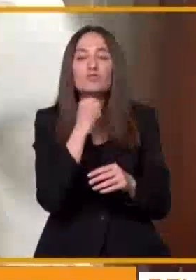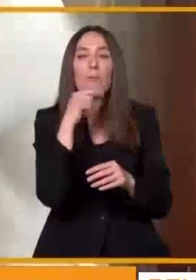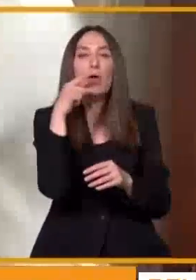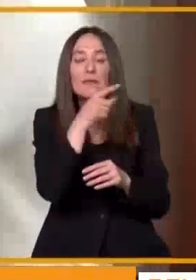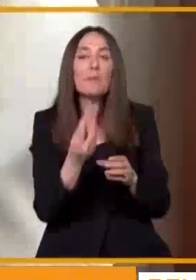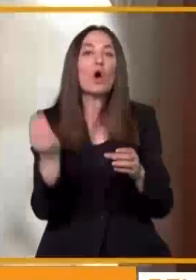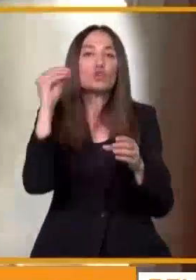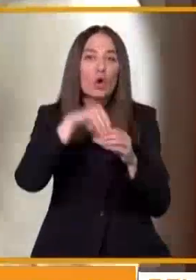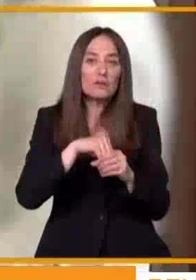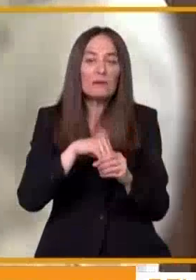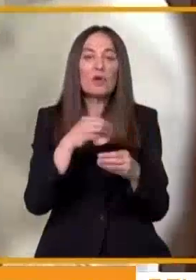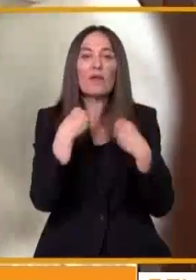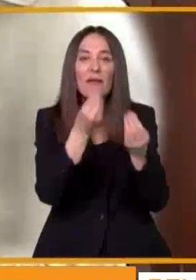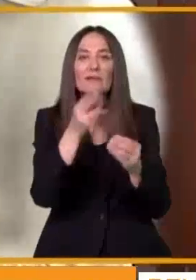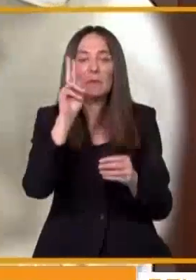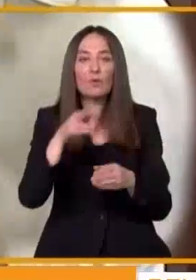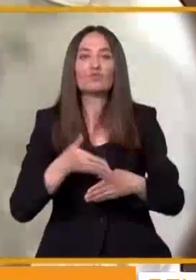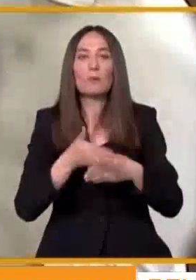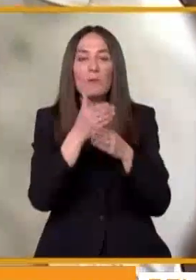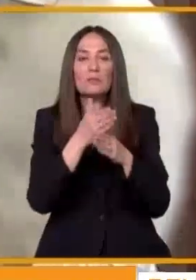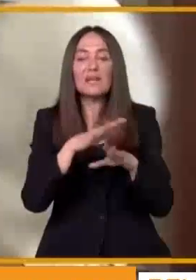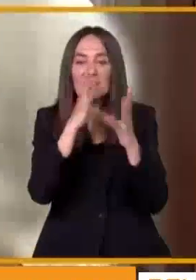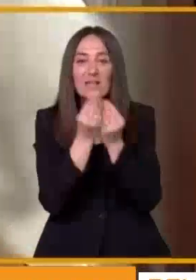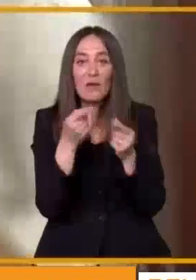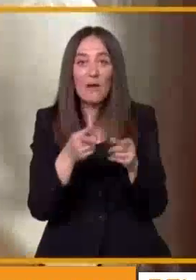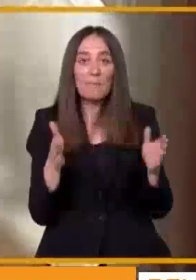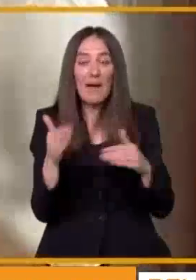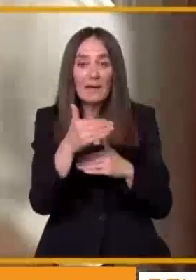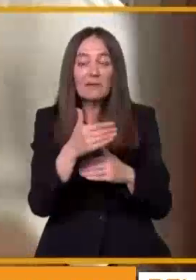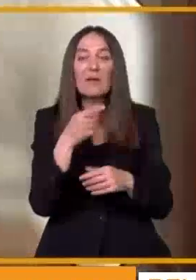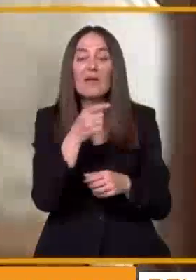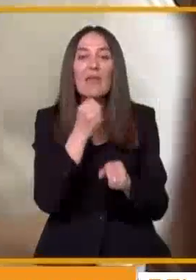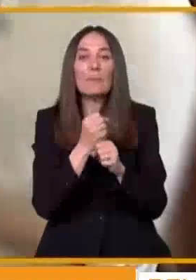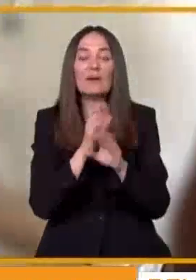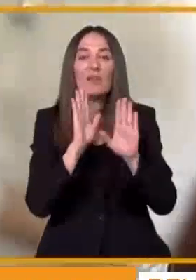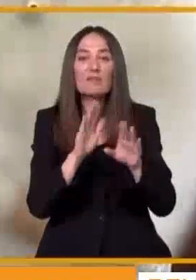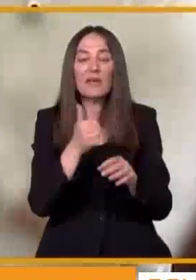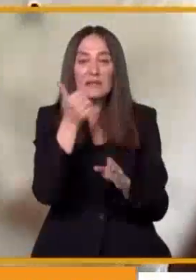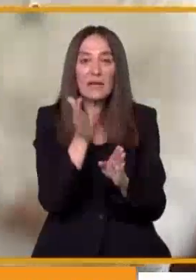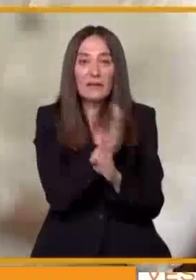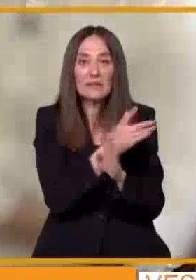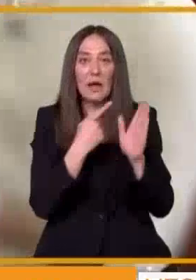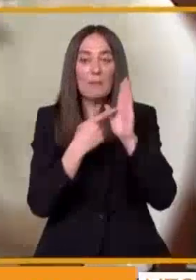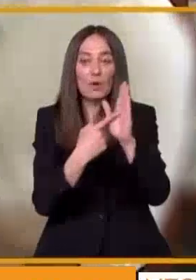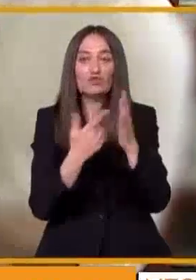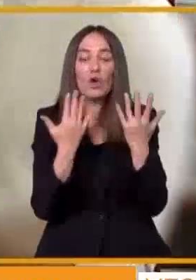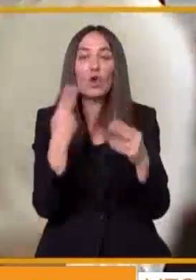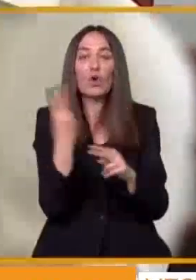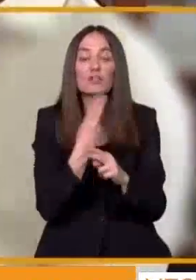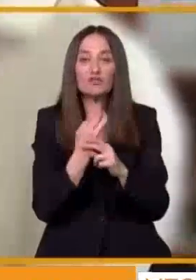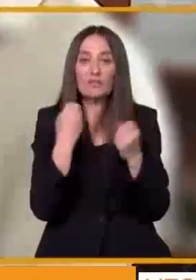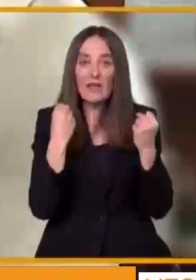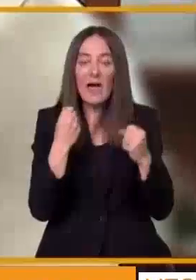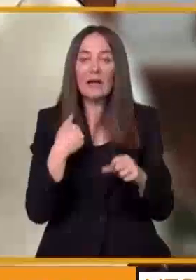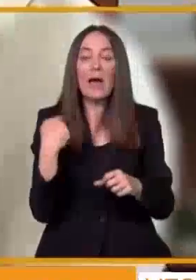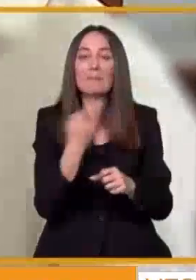njima dodatno, dakle, dati mogućnost pomoći, jer ceo ovaj paket ovde je napravljen tako da s jedne strane pokaže koliko je država jaka. Mi